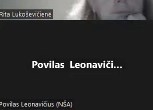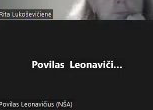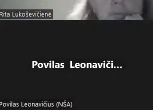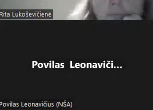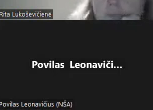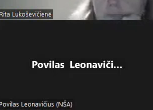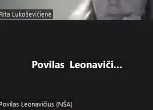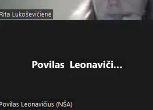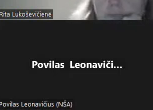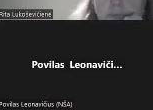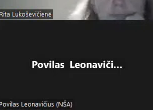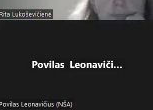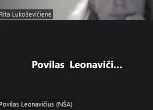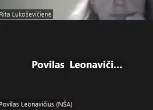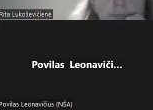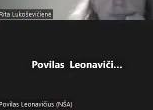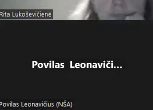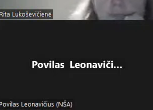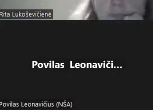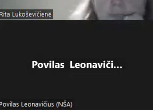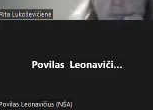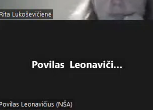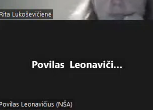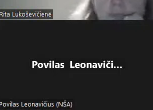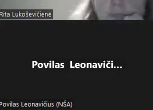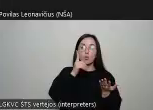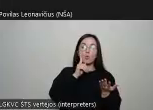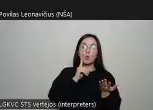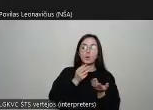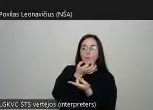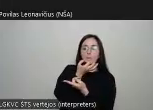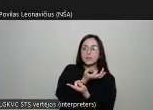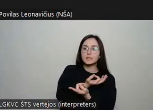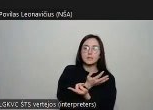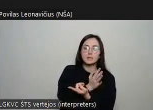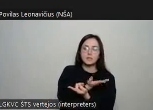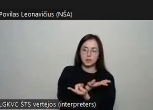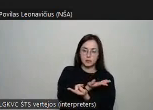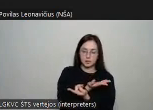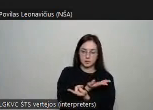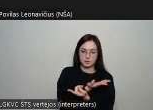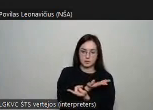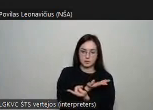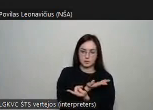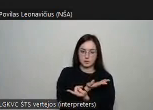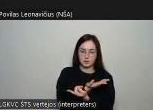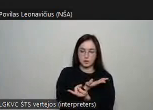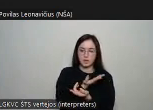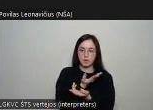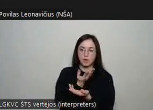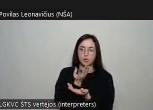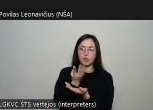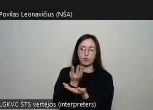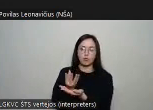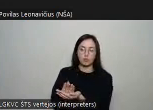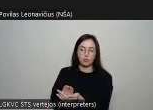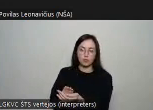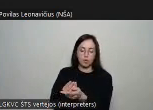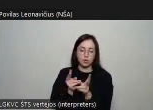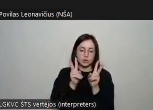So basically you're saying there is... Tai jūs sakot, kad... individual topics.